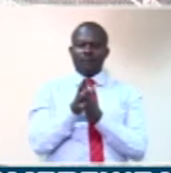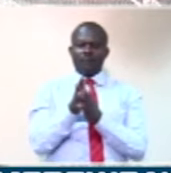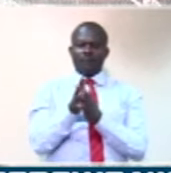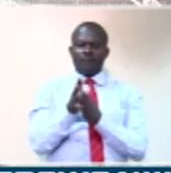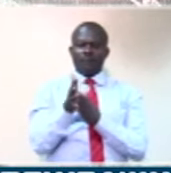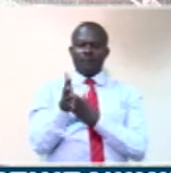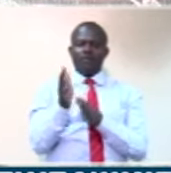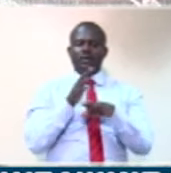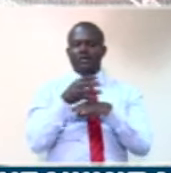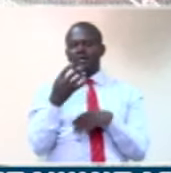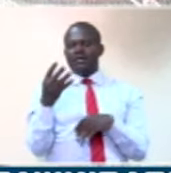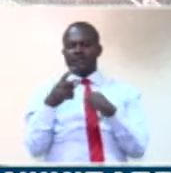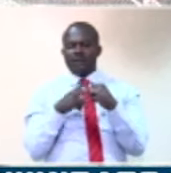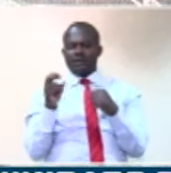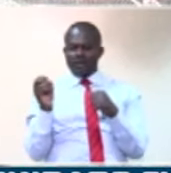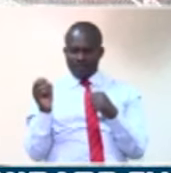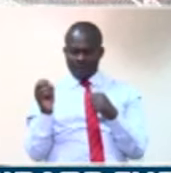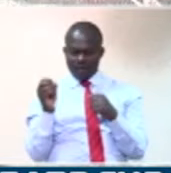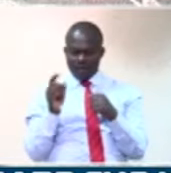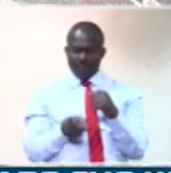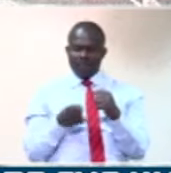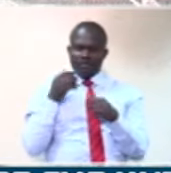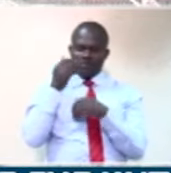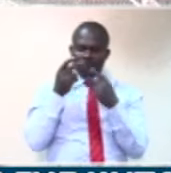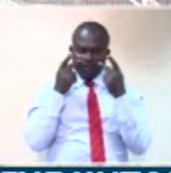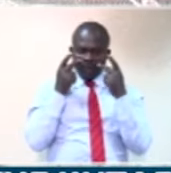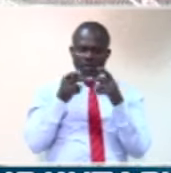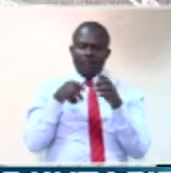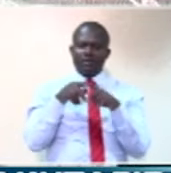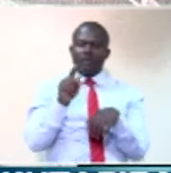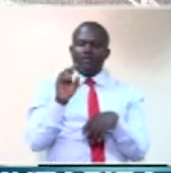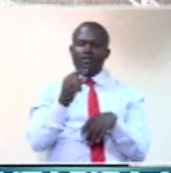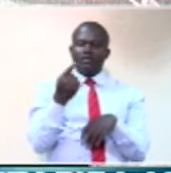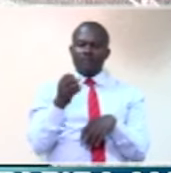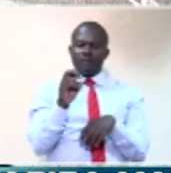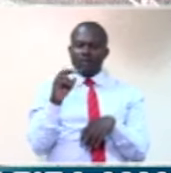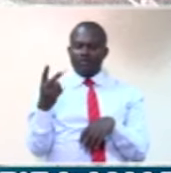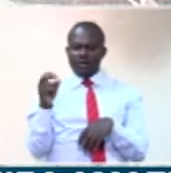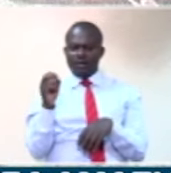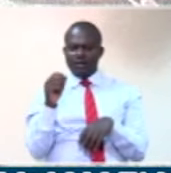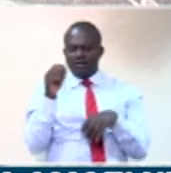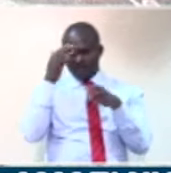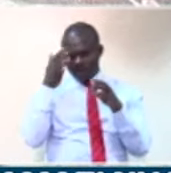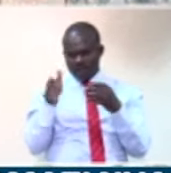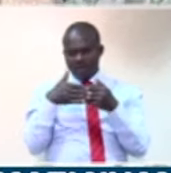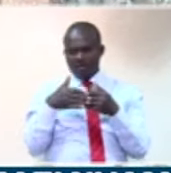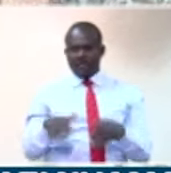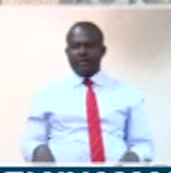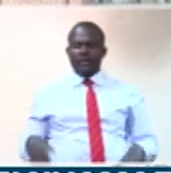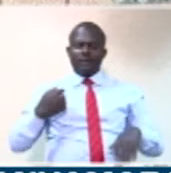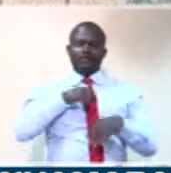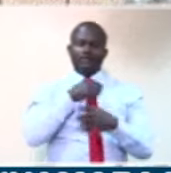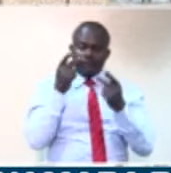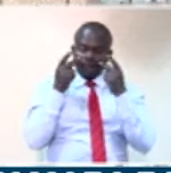ihwanye n'ibihumbi 770 kareba igasanga yishe ikiro kimwe cyangwa ibiro bibiri igahitamo gufunga. Rero ngewe